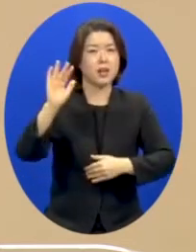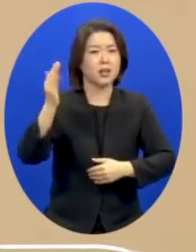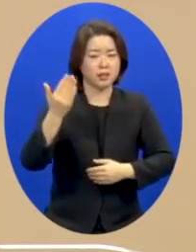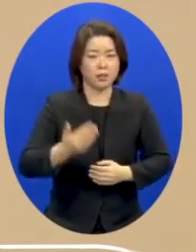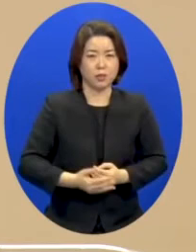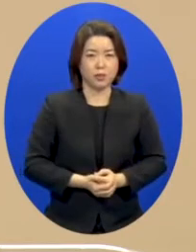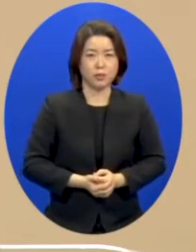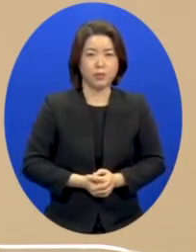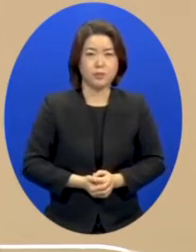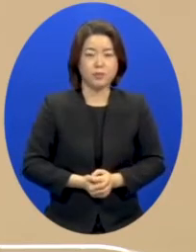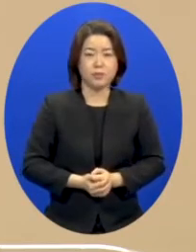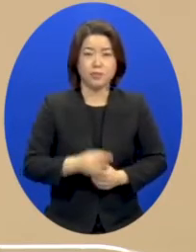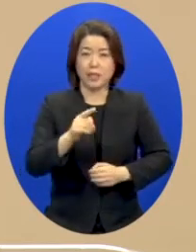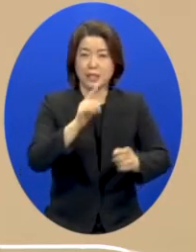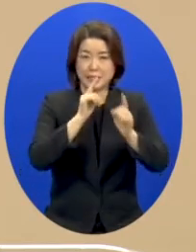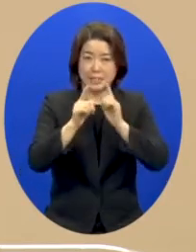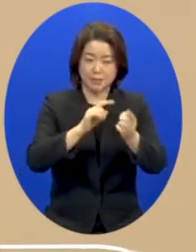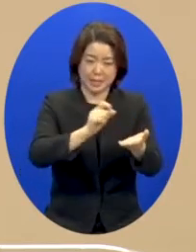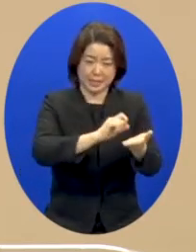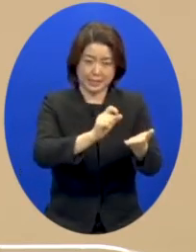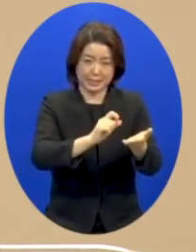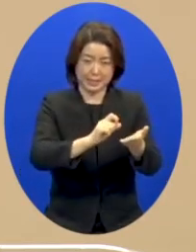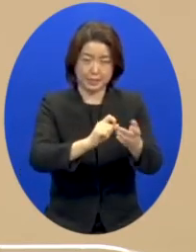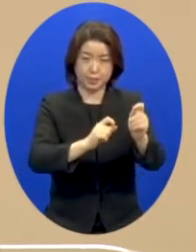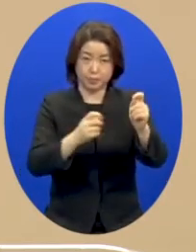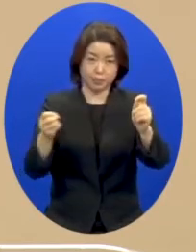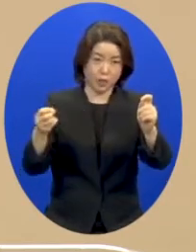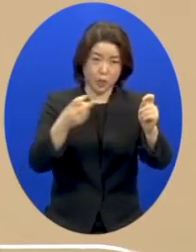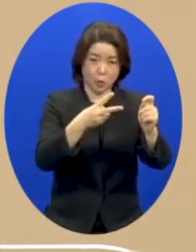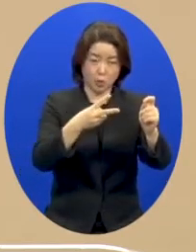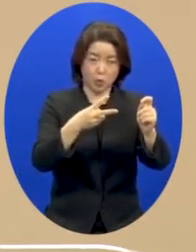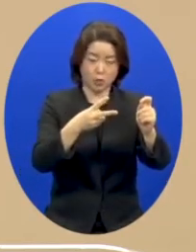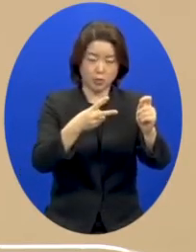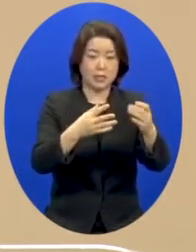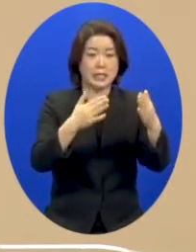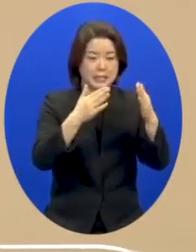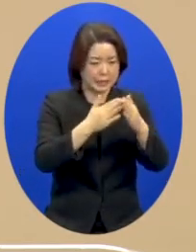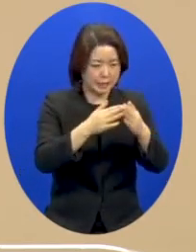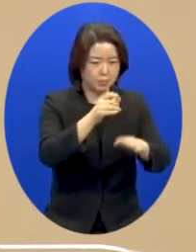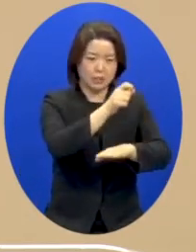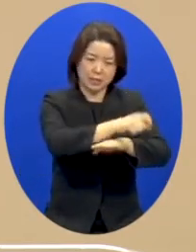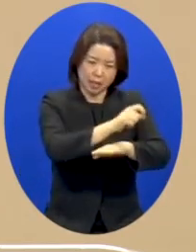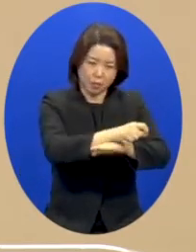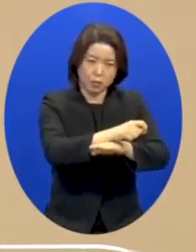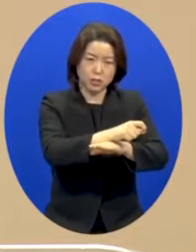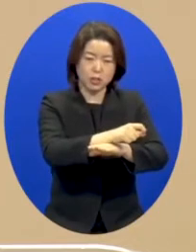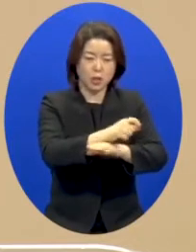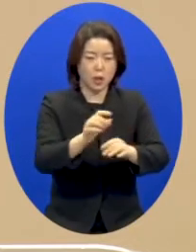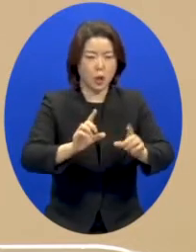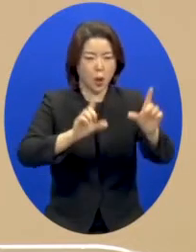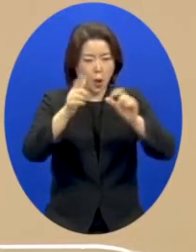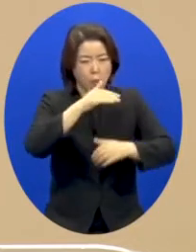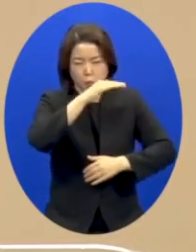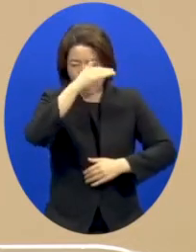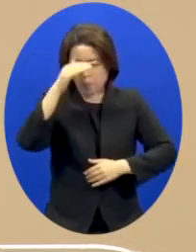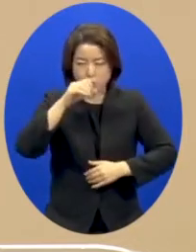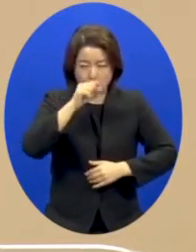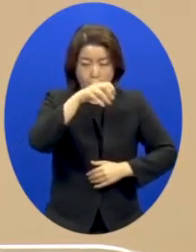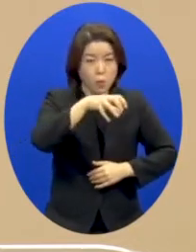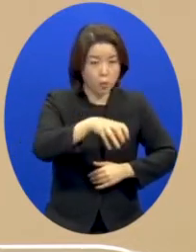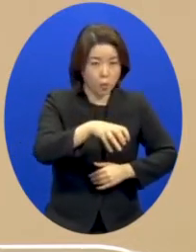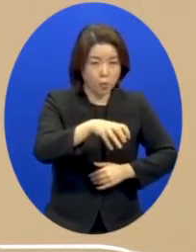겁니다. 이 말씀을 쓰신 골로새서, 집에서, 사무실에서, 또 경치 좋은 곳에서